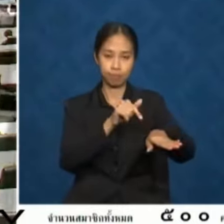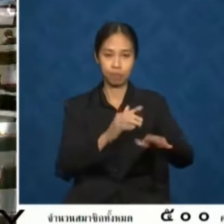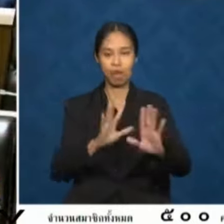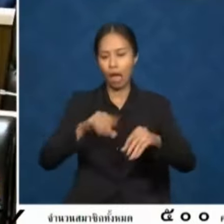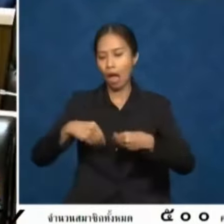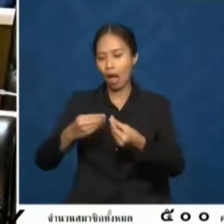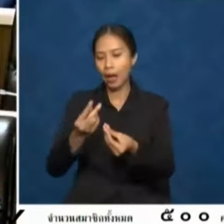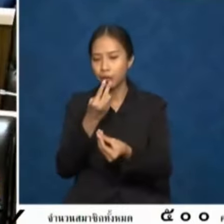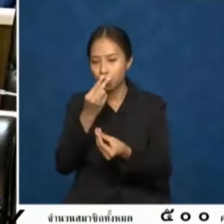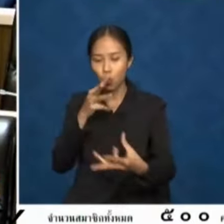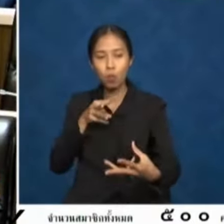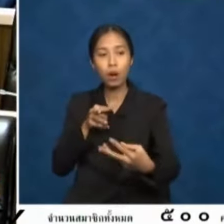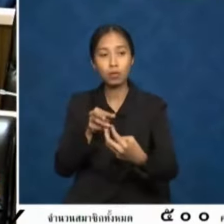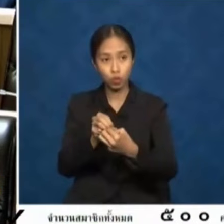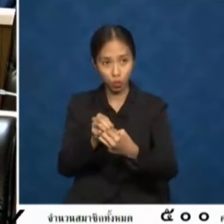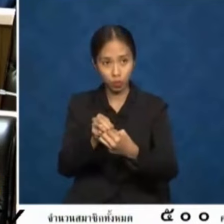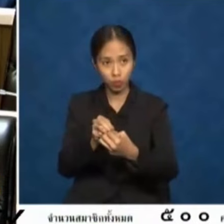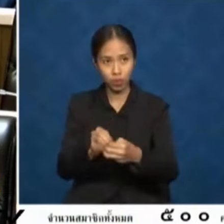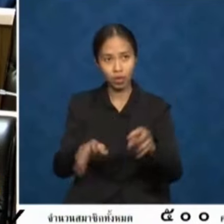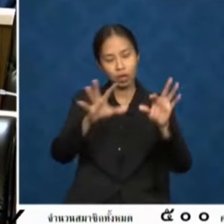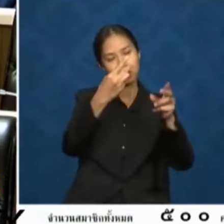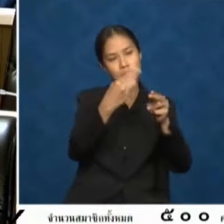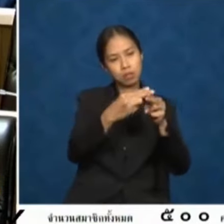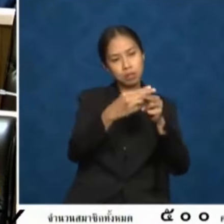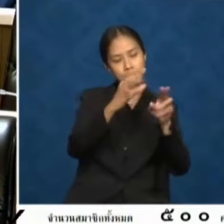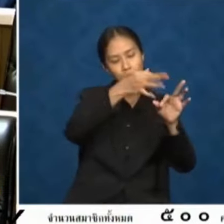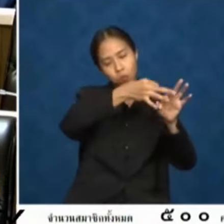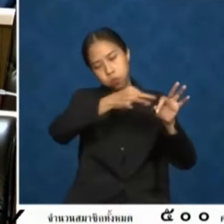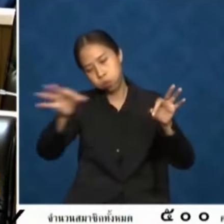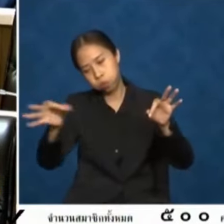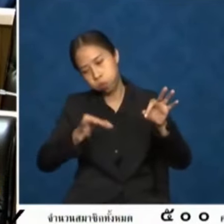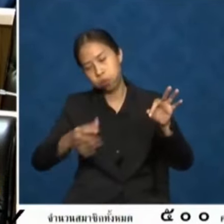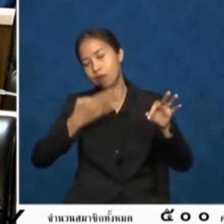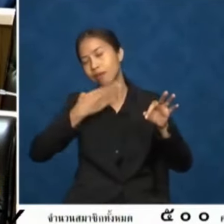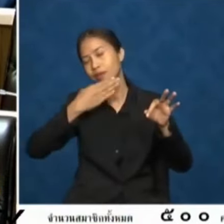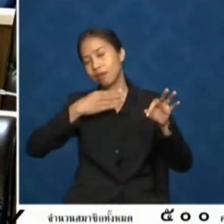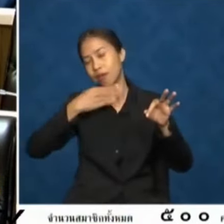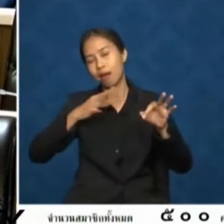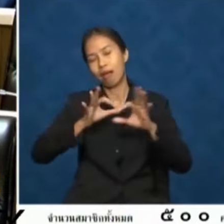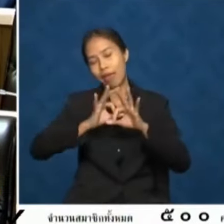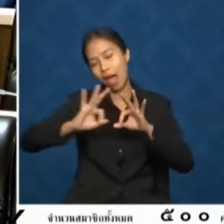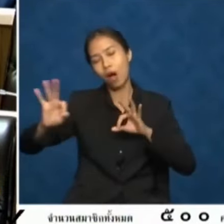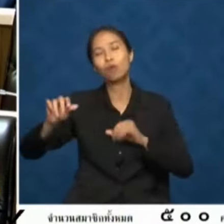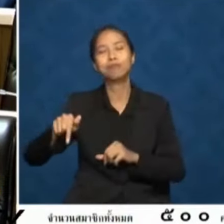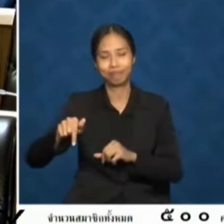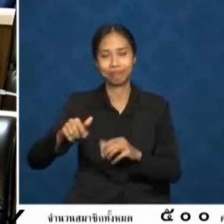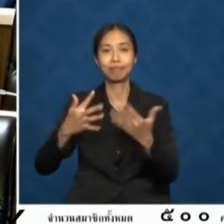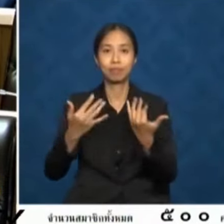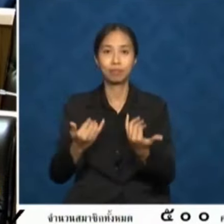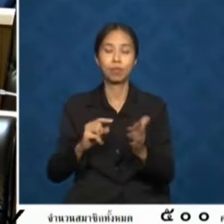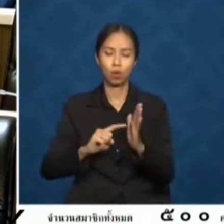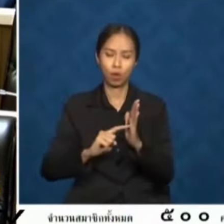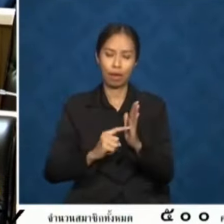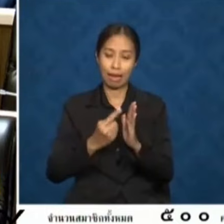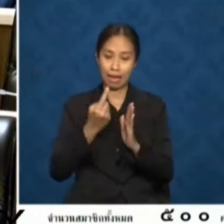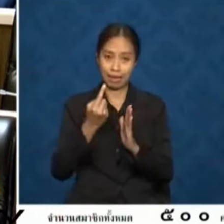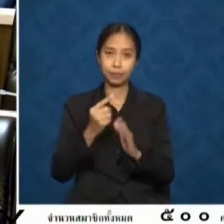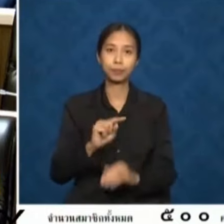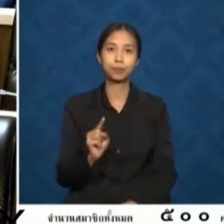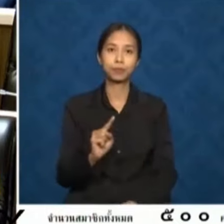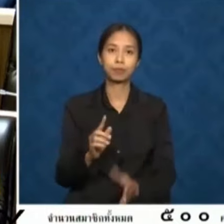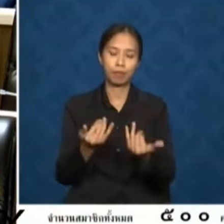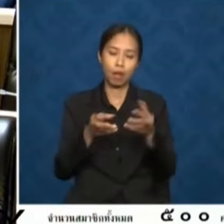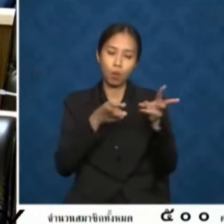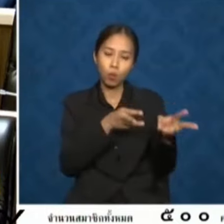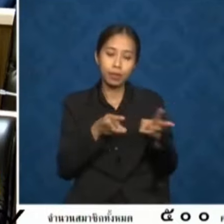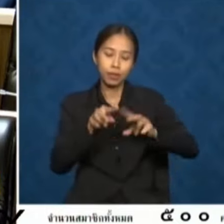าะสมยัตติก็ยาวเหลือเกินครับผมอ่านก็ยาวประเด็นแรกครับท่านประธานครับมาตรการ